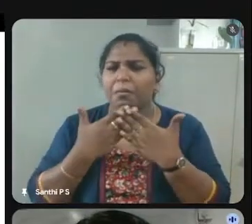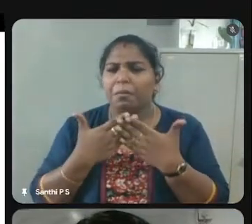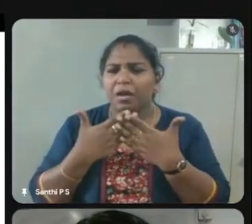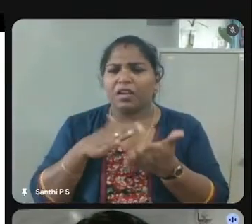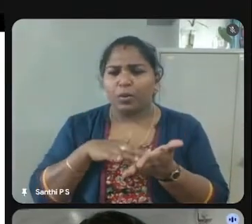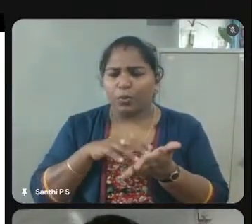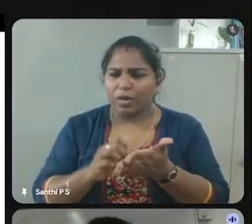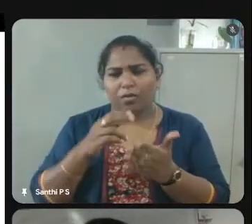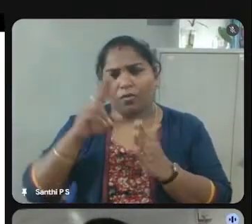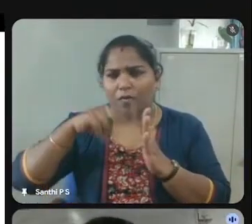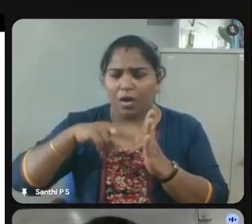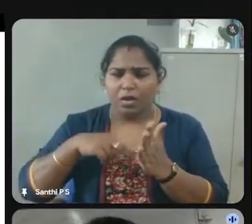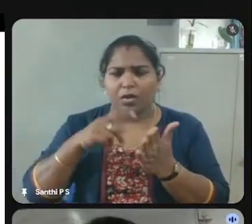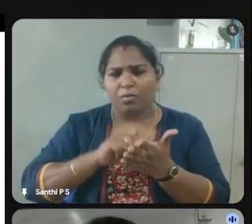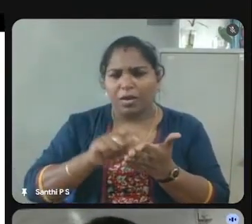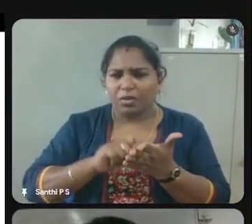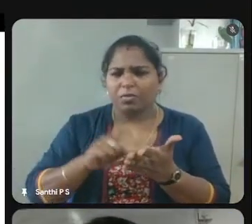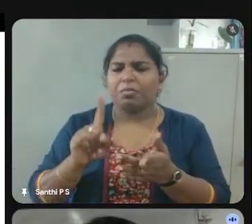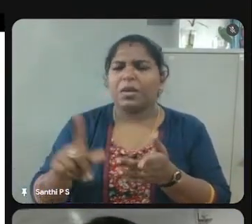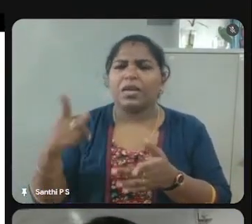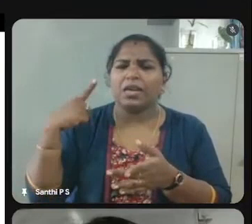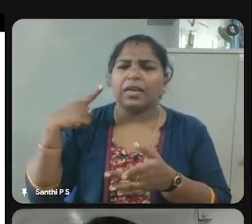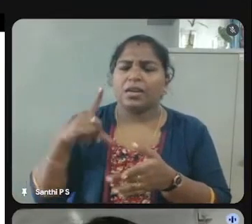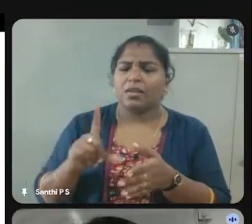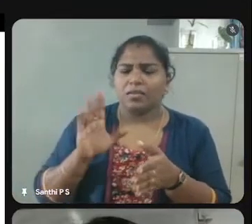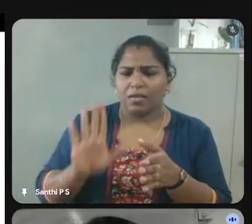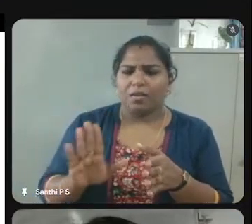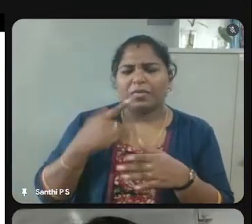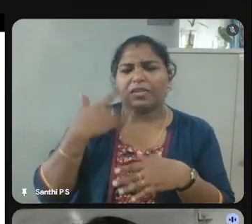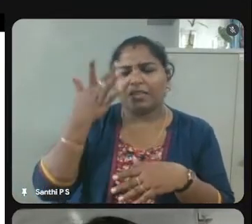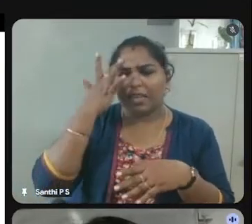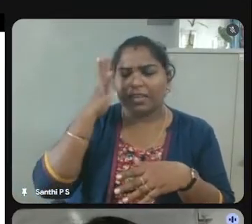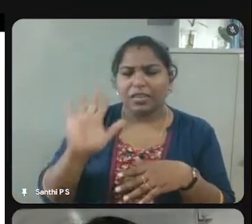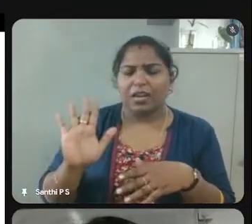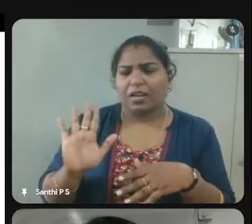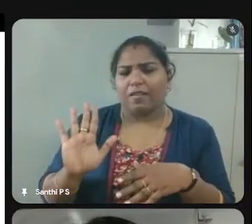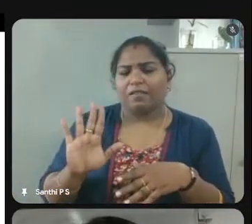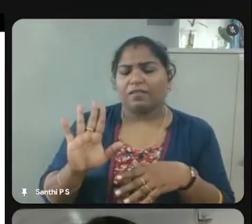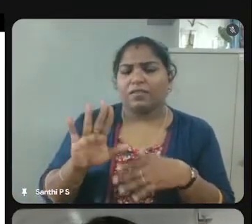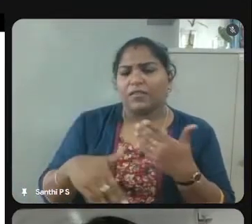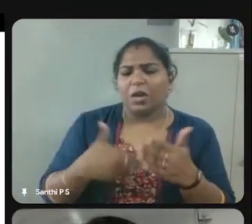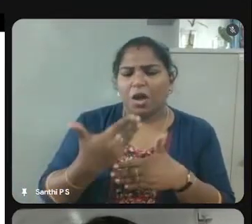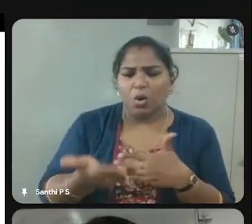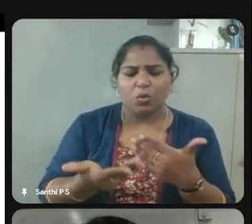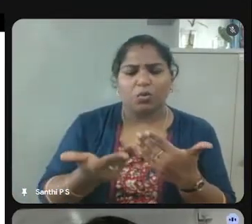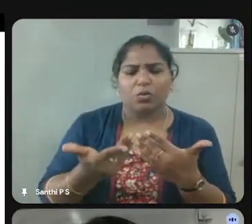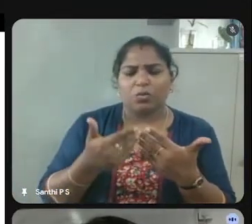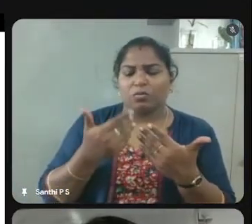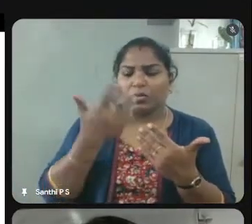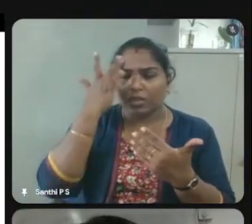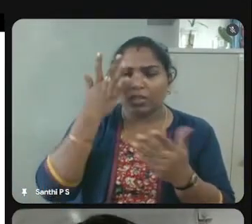വായിക്കുകയും എഴുതുകയൊക്കെ ചെയ്യും, പക്ഷെ ഭയങ്കര മടിയാണ്. അതുകൊണ്ട് ഞങ്ങൾക്ക് ആപ്പാടെ ടെൻഷനാണ്. ഇവനെ കുറിച്ച് എങ്ങനെയാവുന്നൊരു ആപ്പാടെ